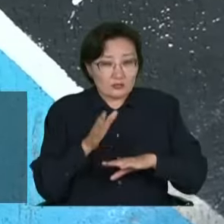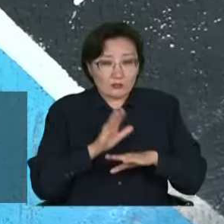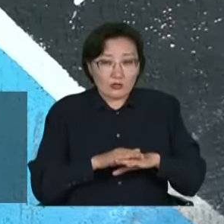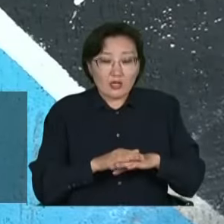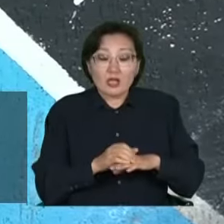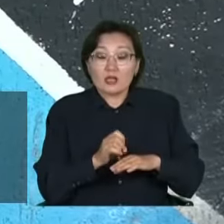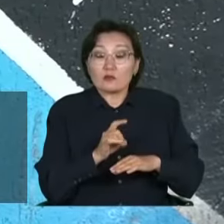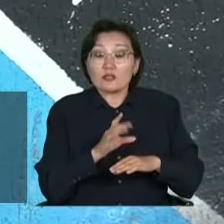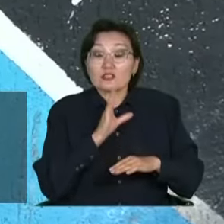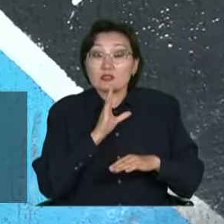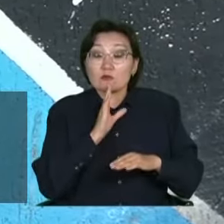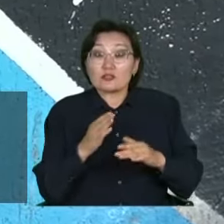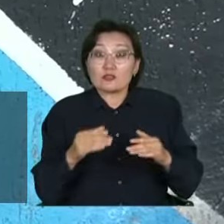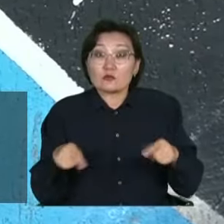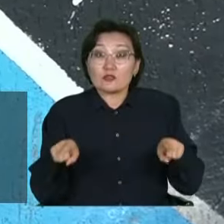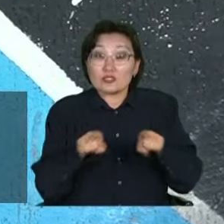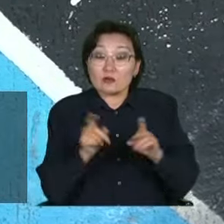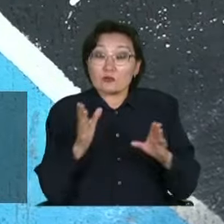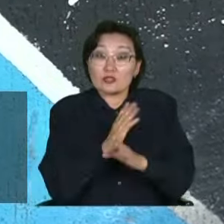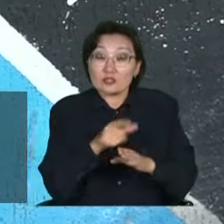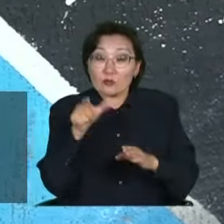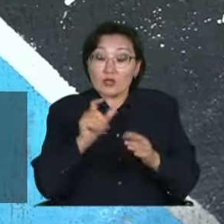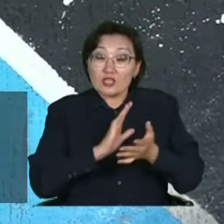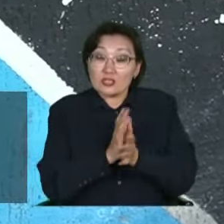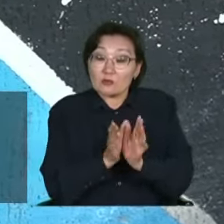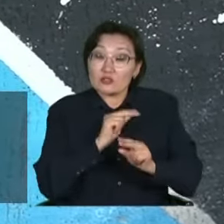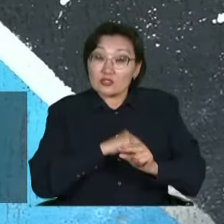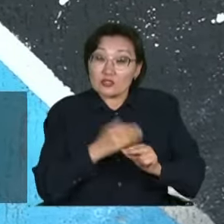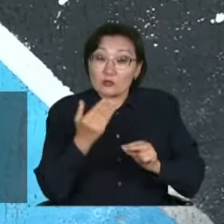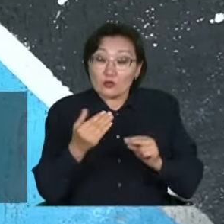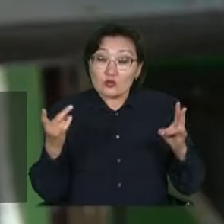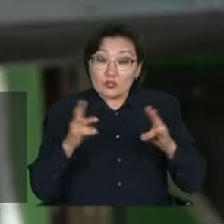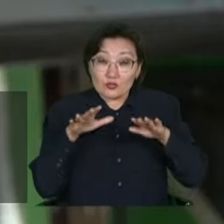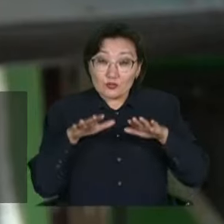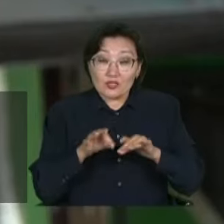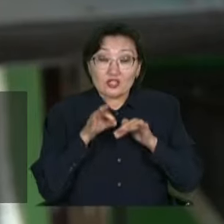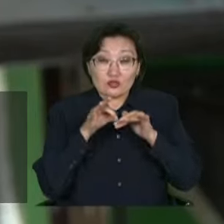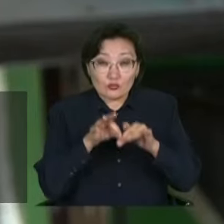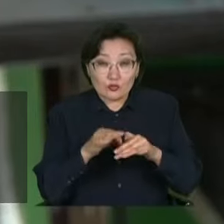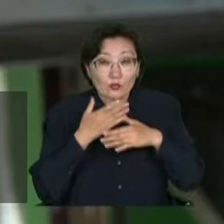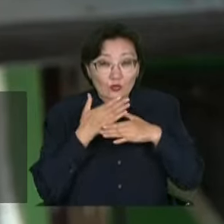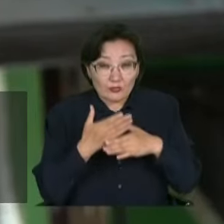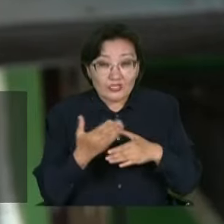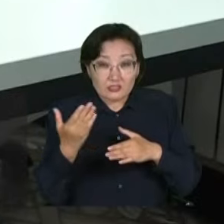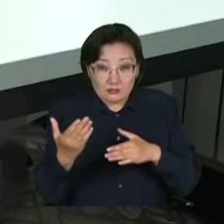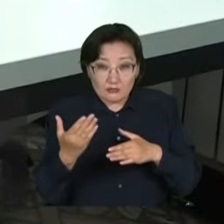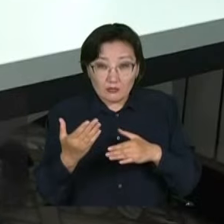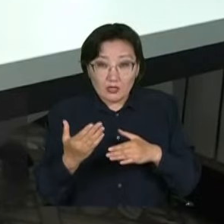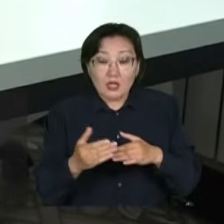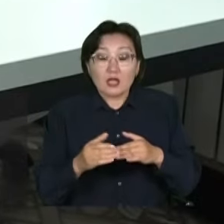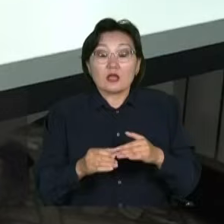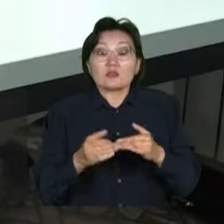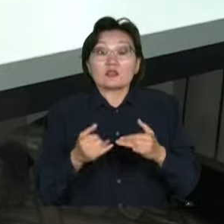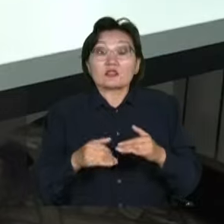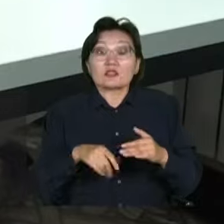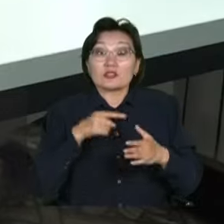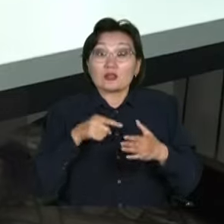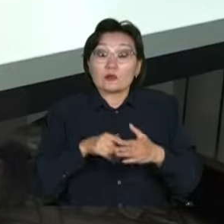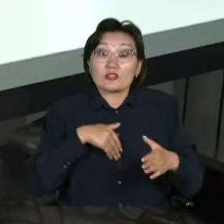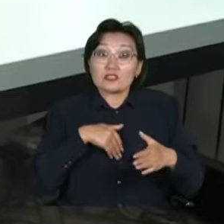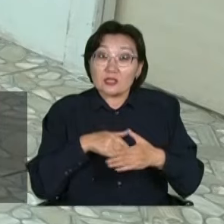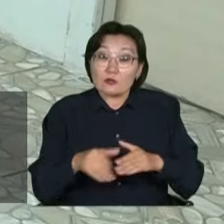Арайлым Қазмағанбетова өзімен тағдырлас жандармен тығыз жұмыс істеп, олардың діттеген жеріне жетуіне септігін тегізеді. Арайлым қала қарқынды дамып келе